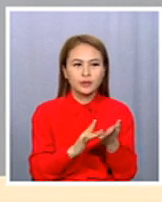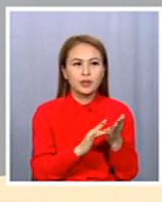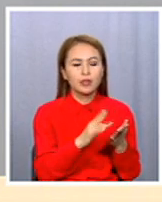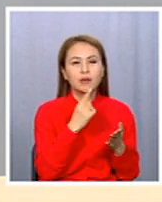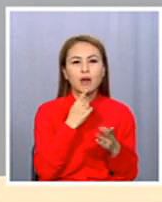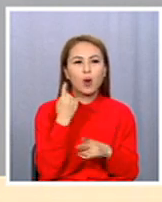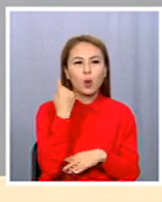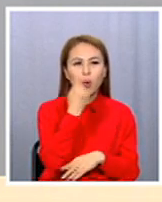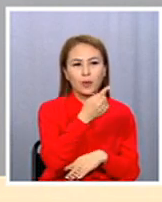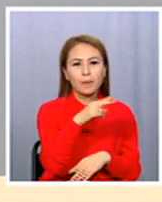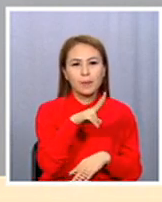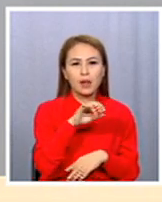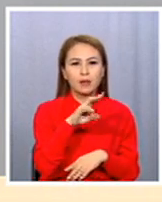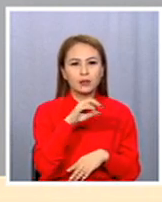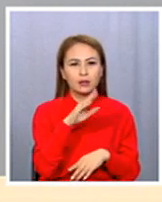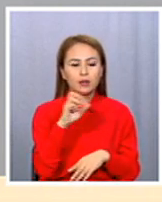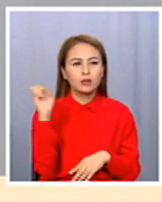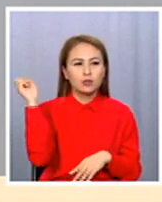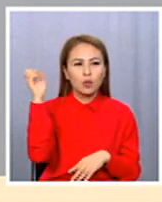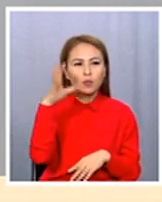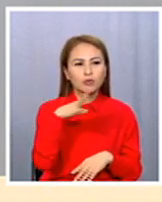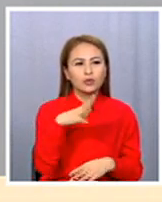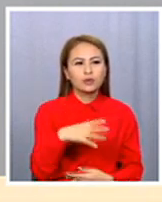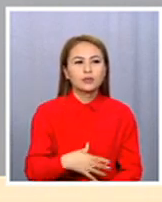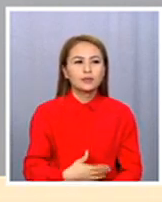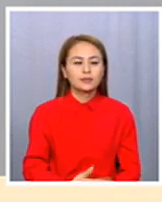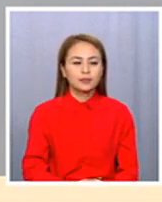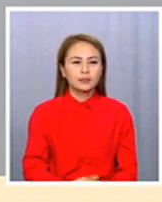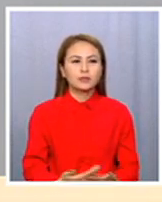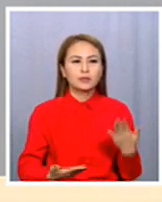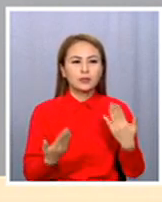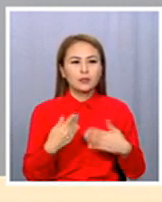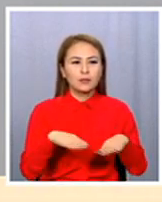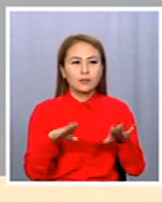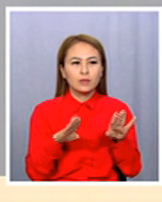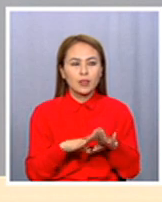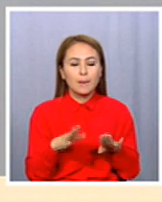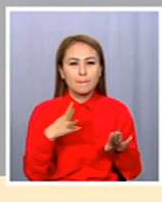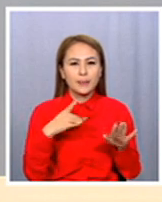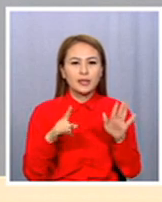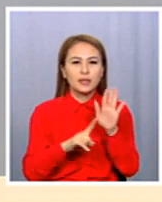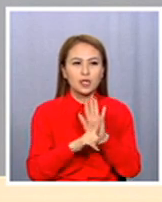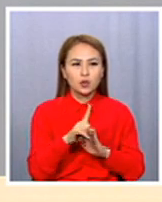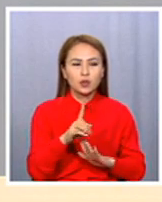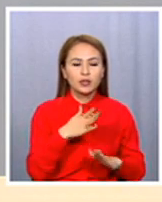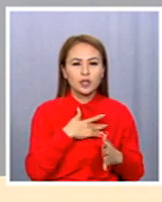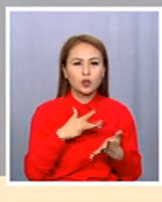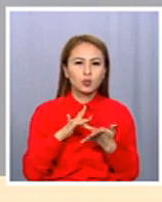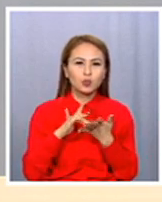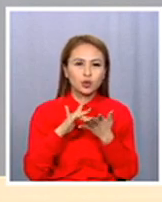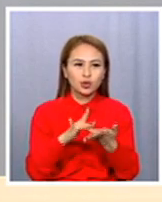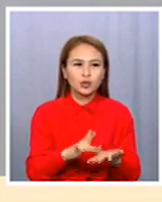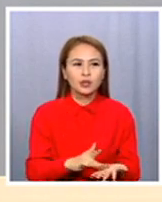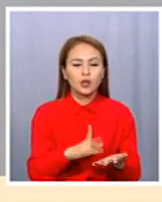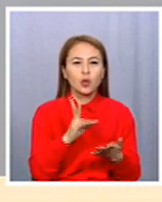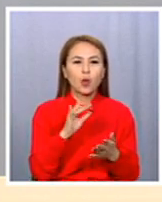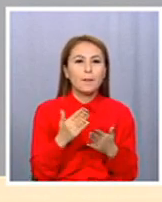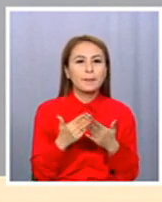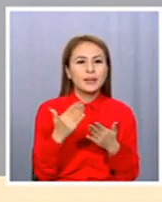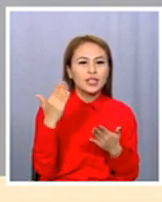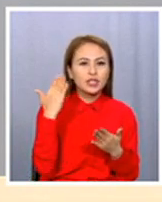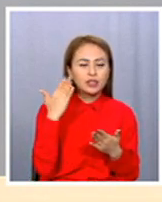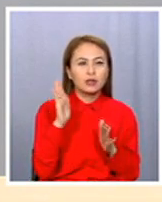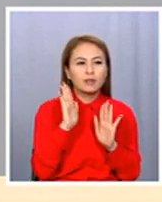далеким планетам Солнечной системы? В таком случае мы начнем наше путешествие, но прежде